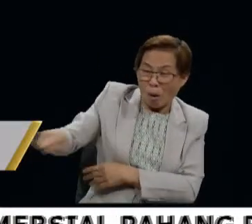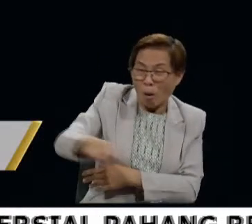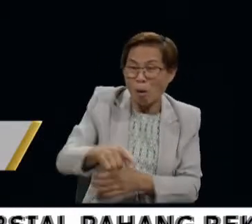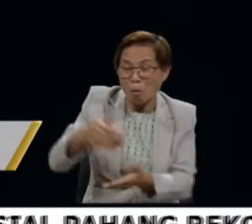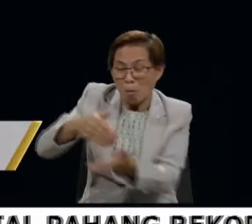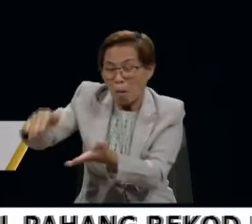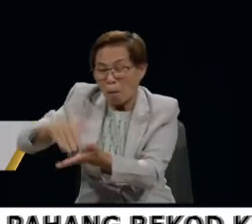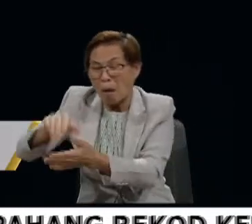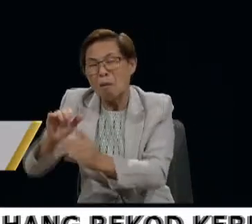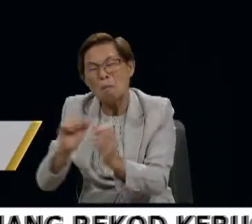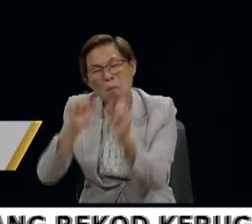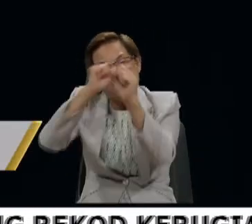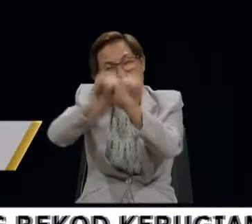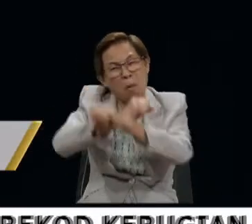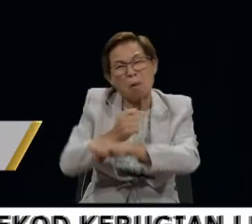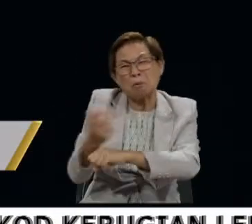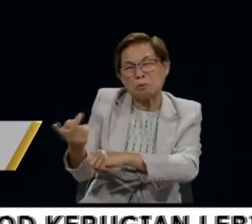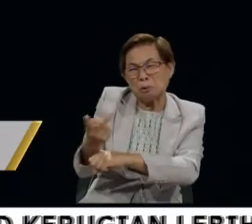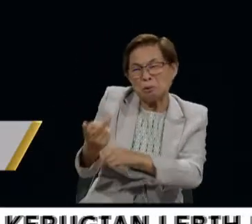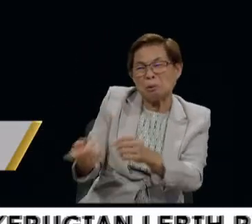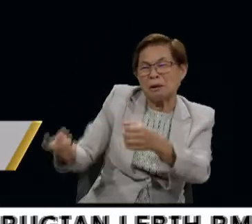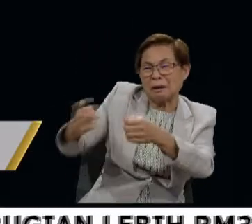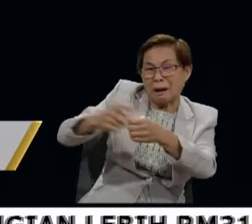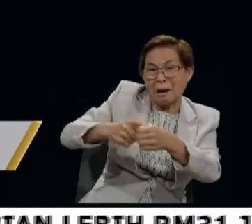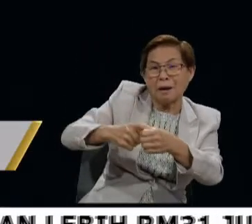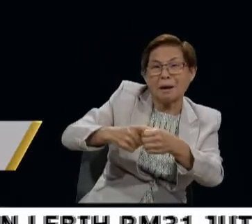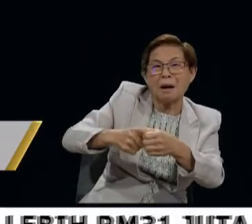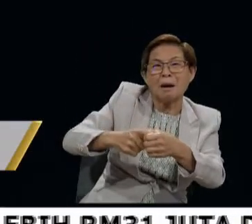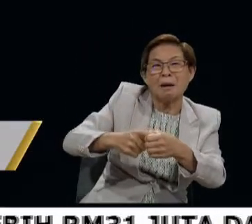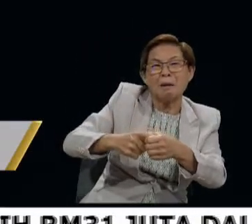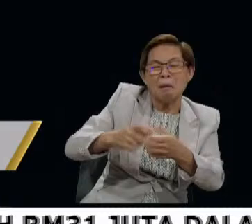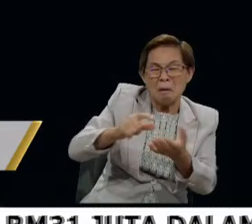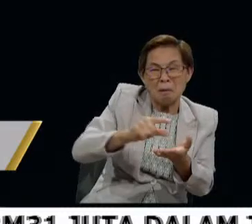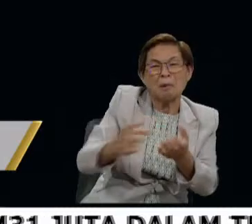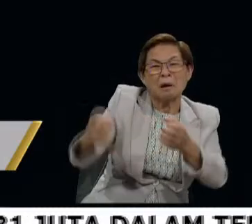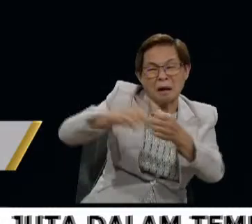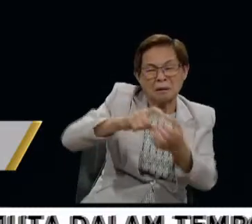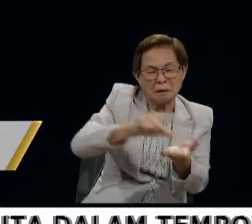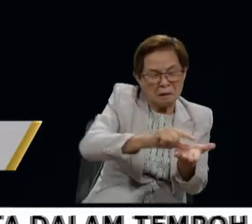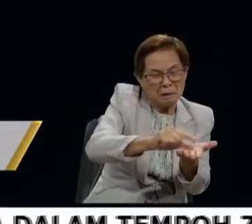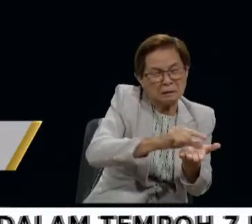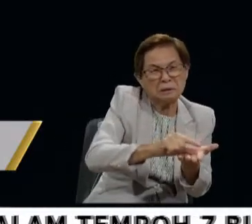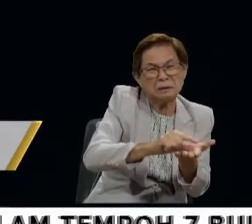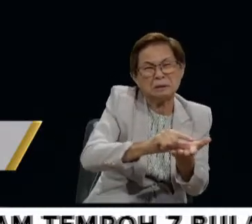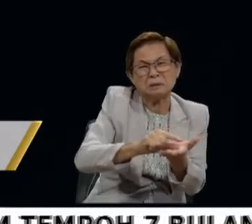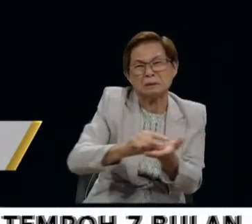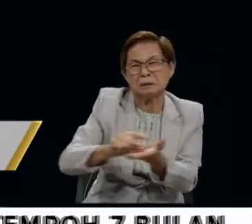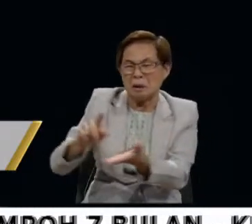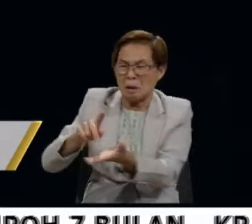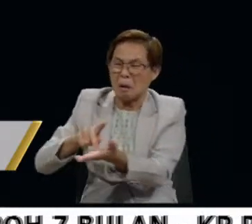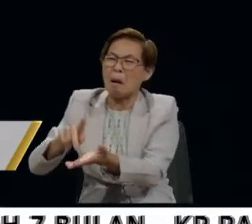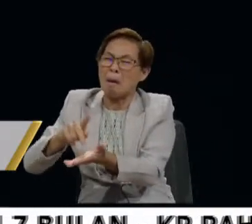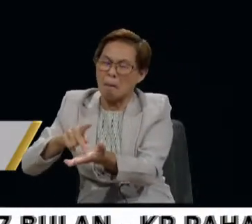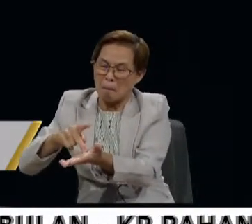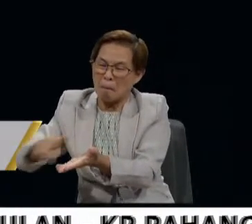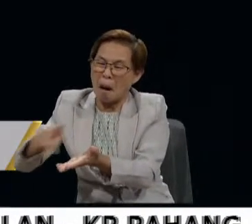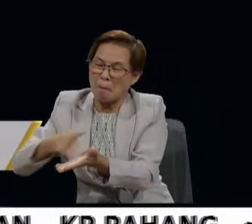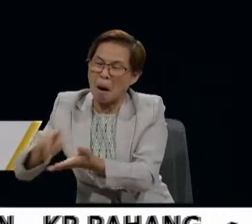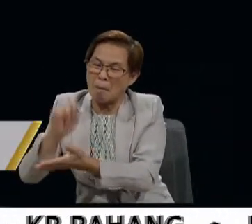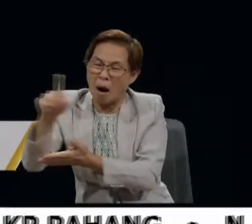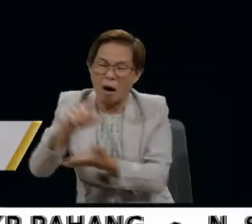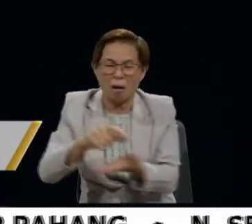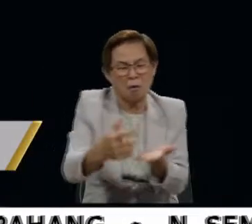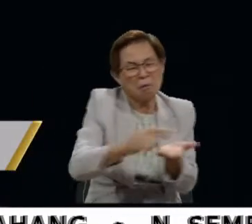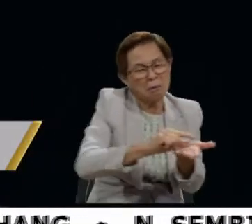cabaran dan kedua-duanya mungkin dikaitkan dengan isu pendapatan yang tidak setara dengan peningkatan kos harara hidup jadi